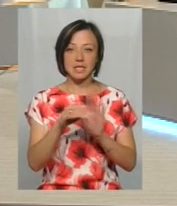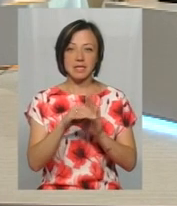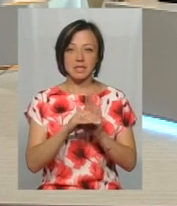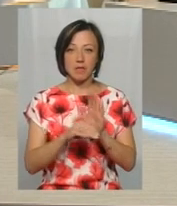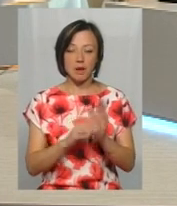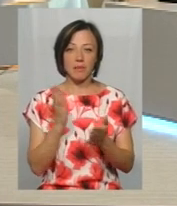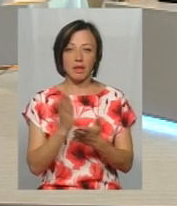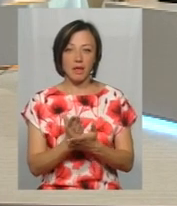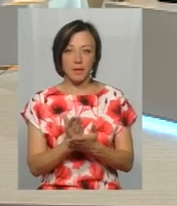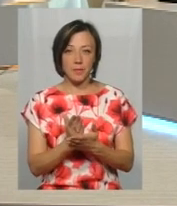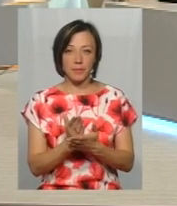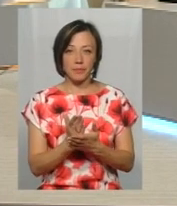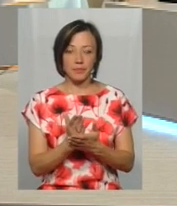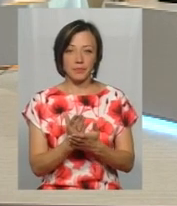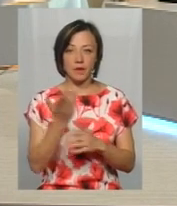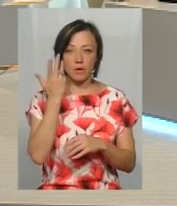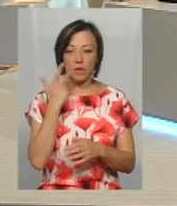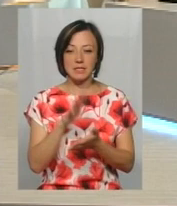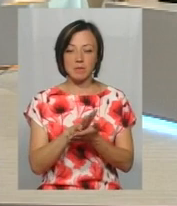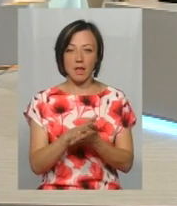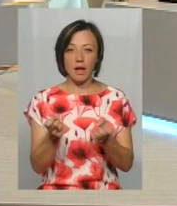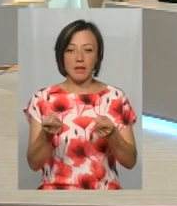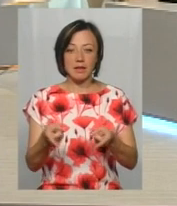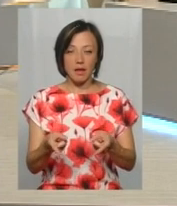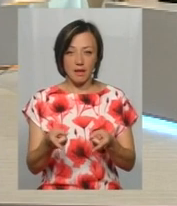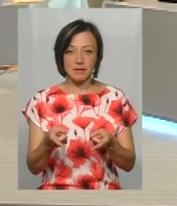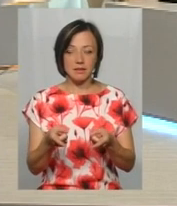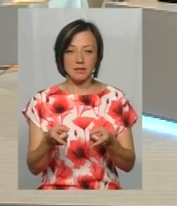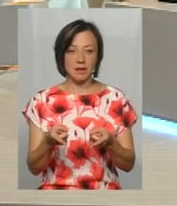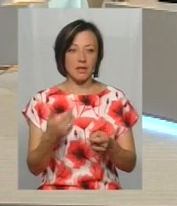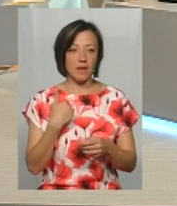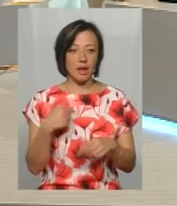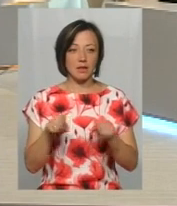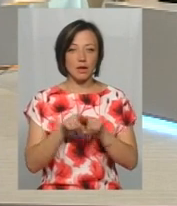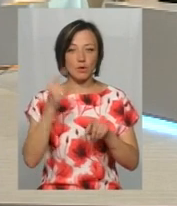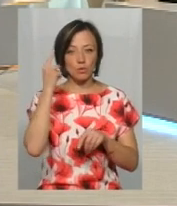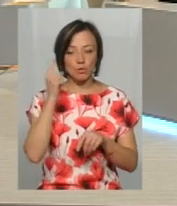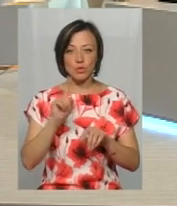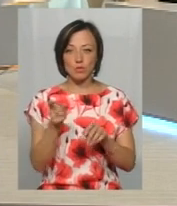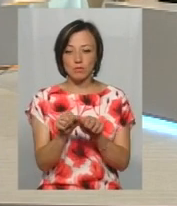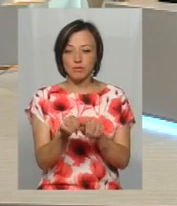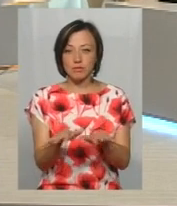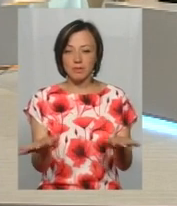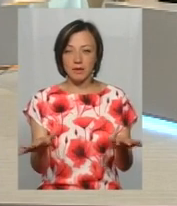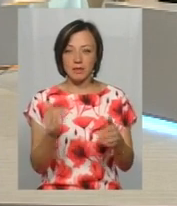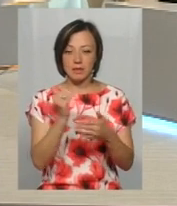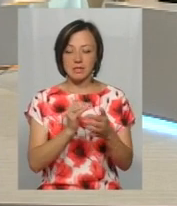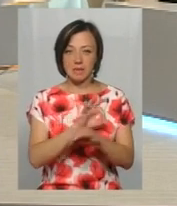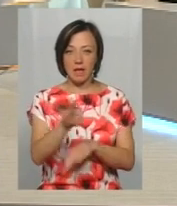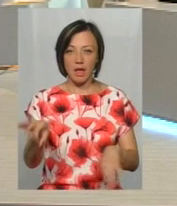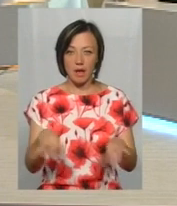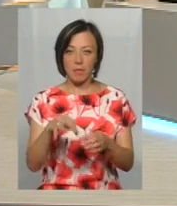є. Коли сміття кидається, ну, я так думаю, що це дуже розгалуджена має бути схема, коли